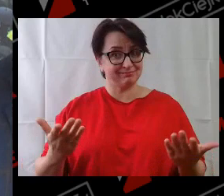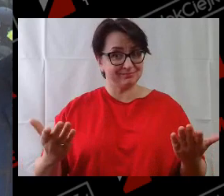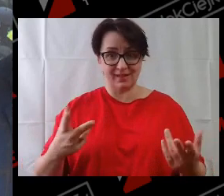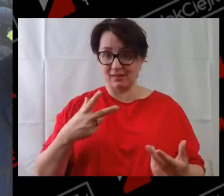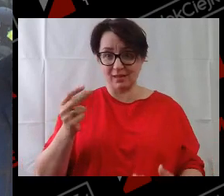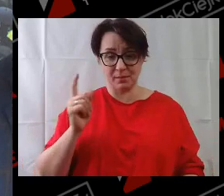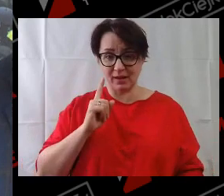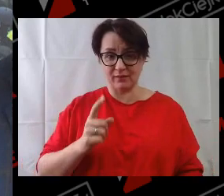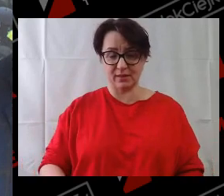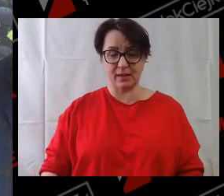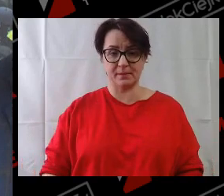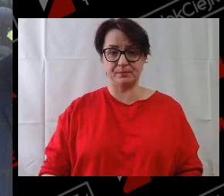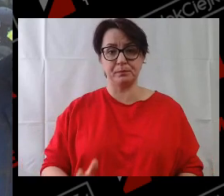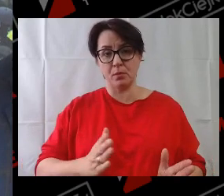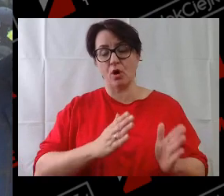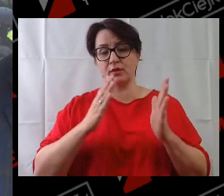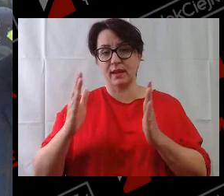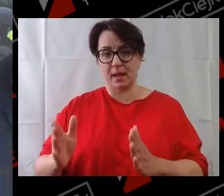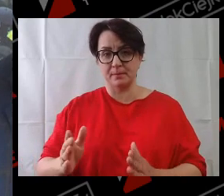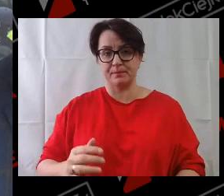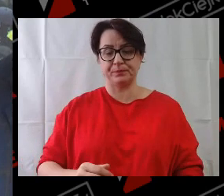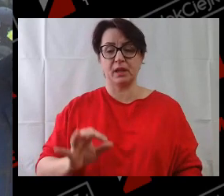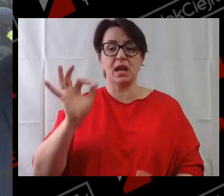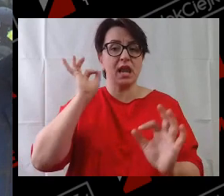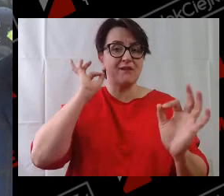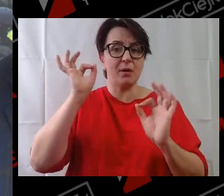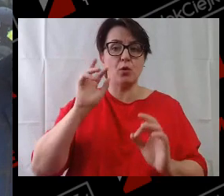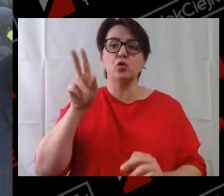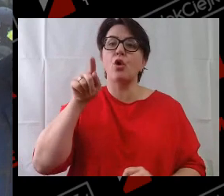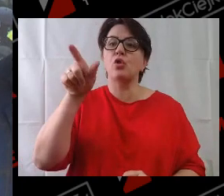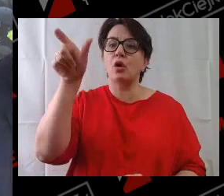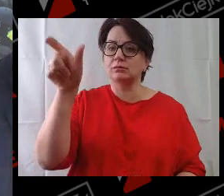potem są